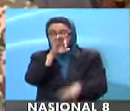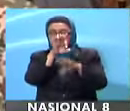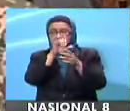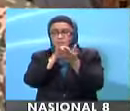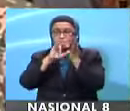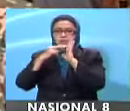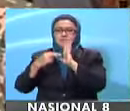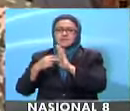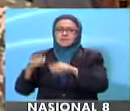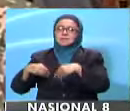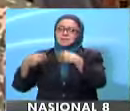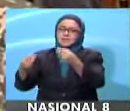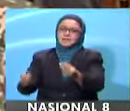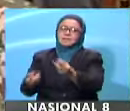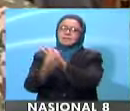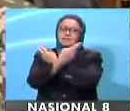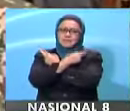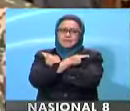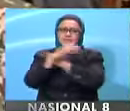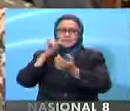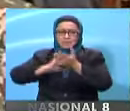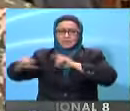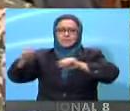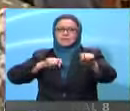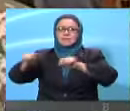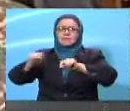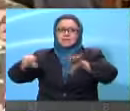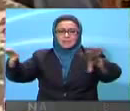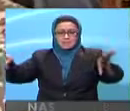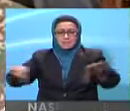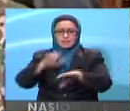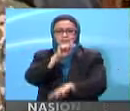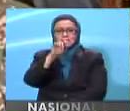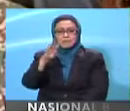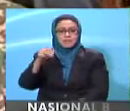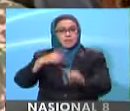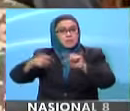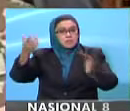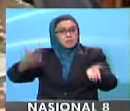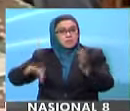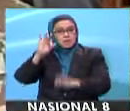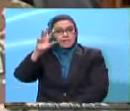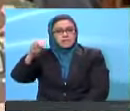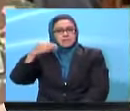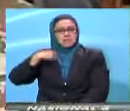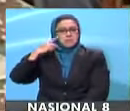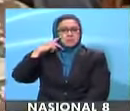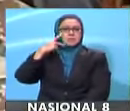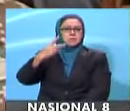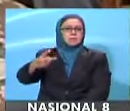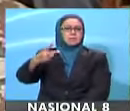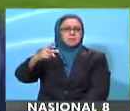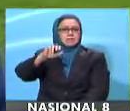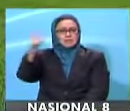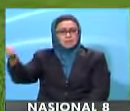Jadi itu yang tindakan yang diambil oleh kita. Dan mungkin pihak FAM mempunyai pandangan yang berbeza pada sudut